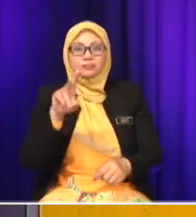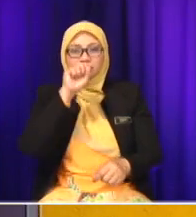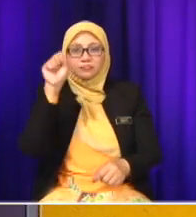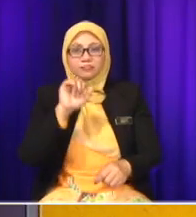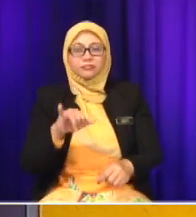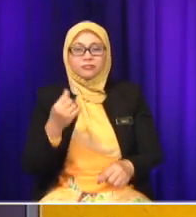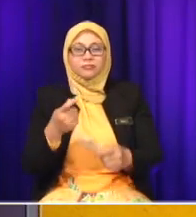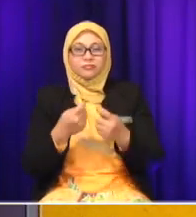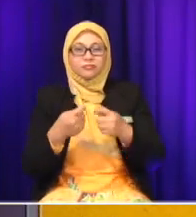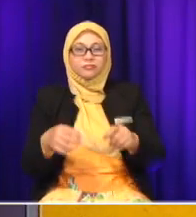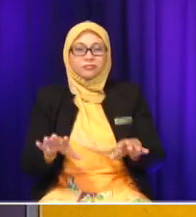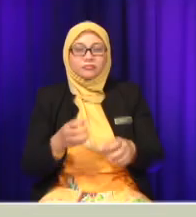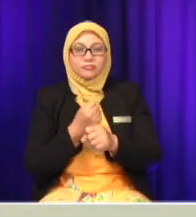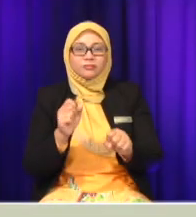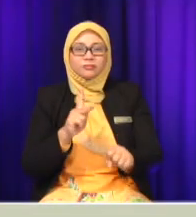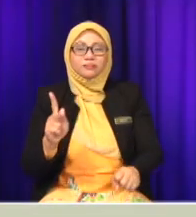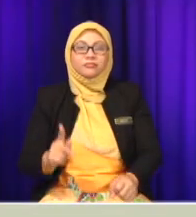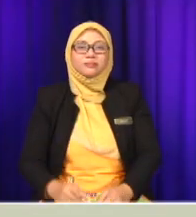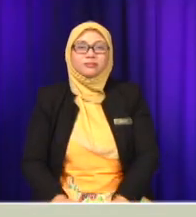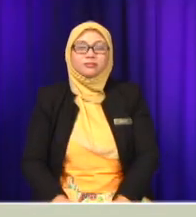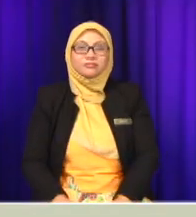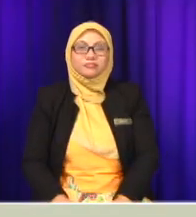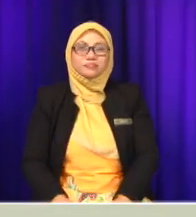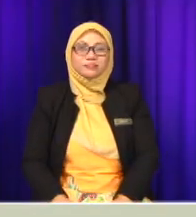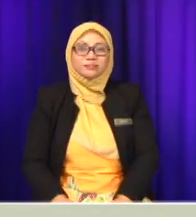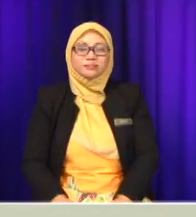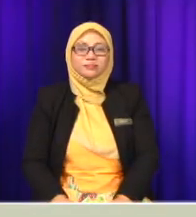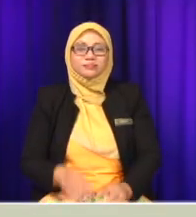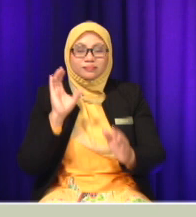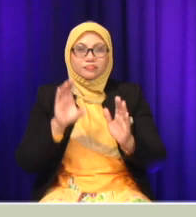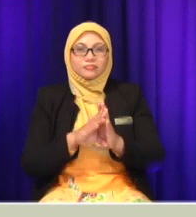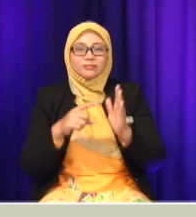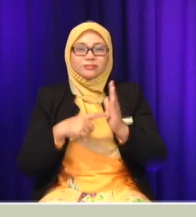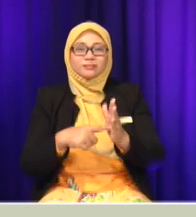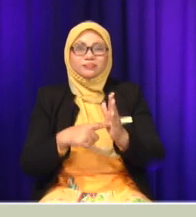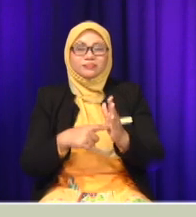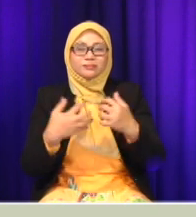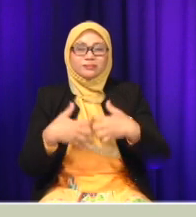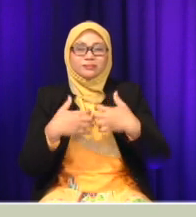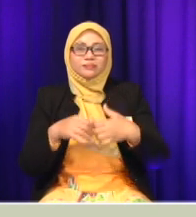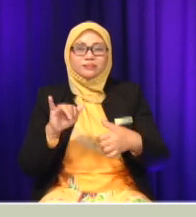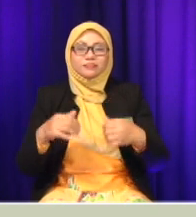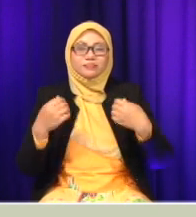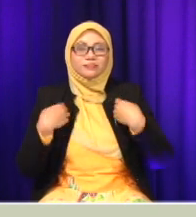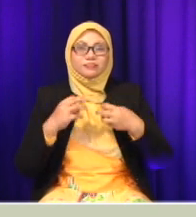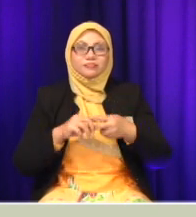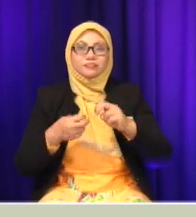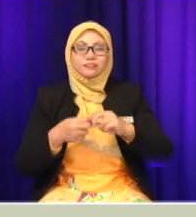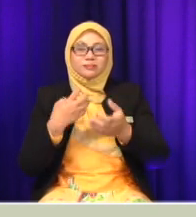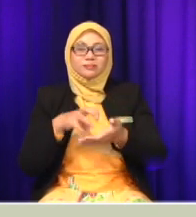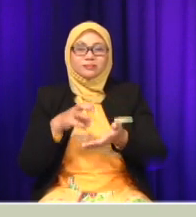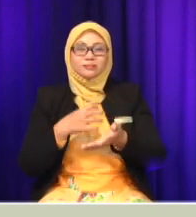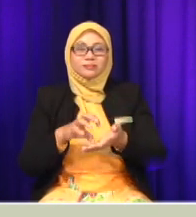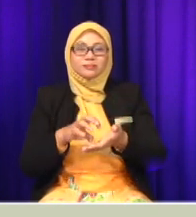baik rajah menunjukkan bahagian atas Enjin empat lejang yang mengalami kerosakan pemeriksaan awal mendapati